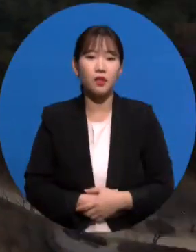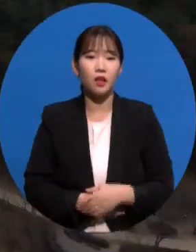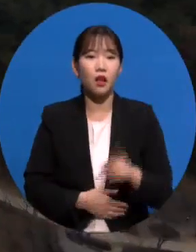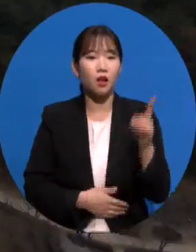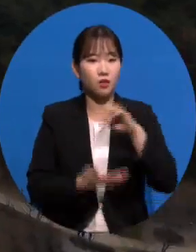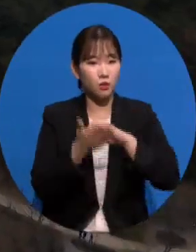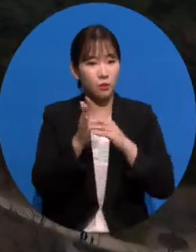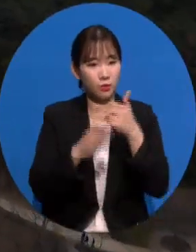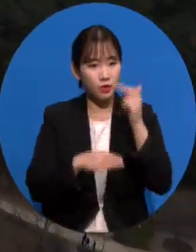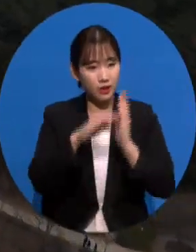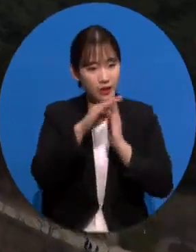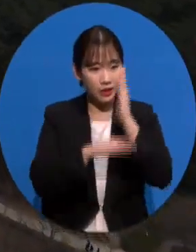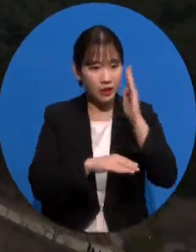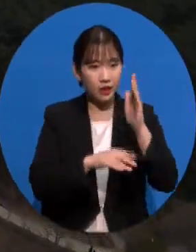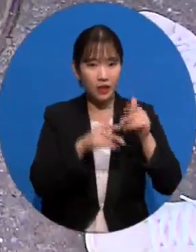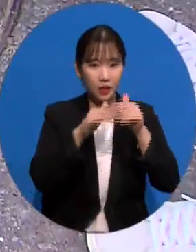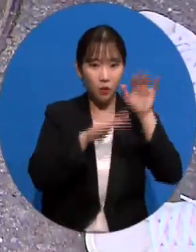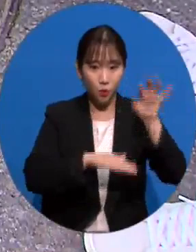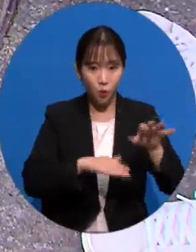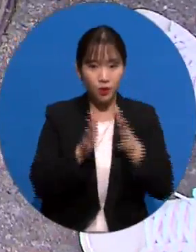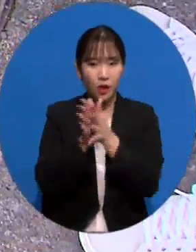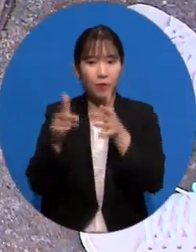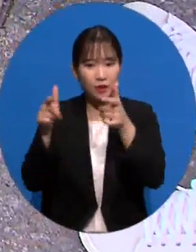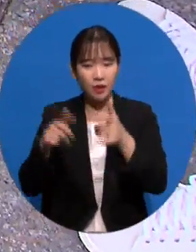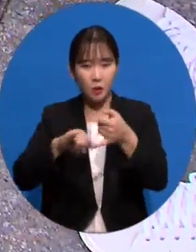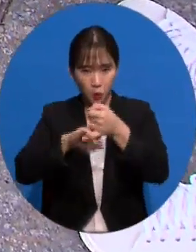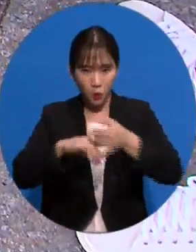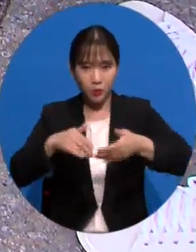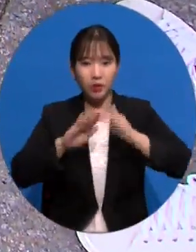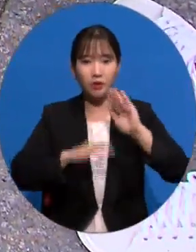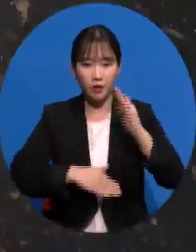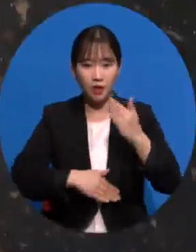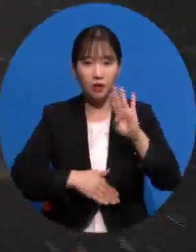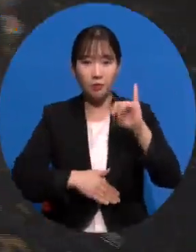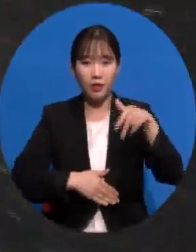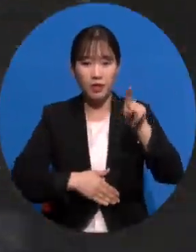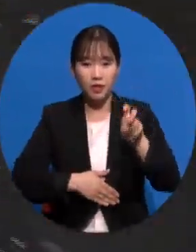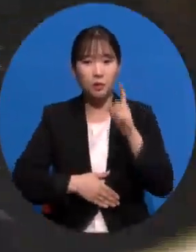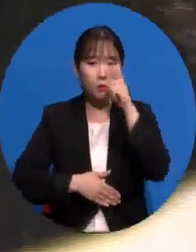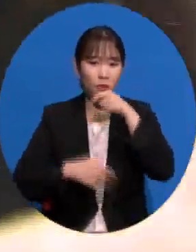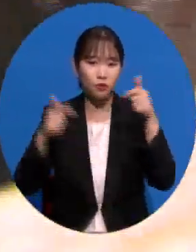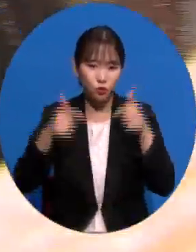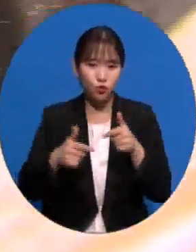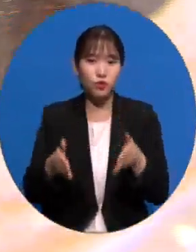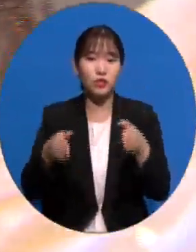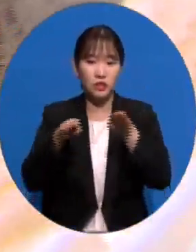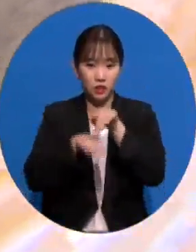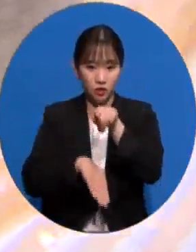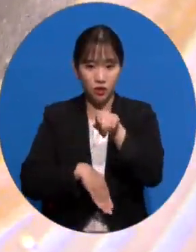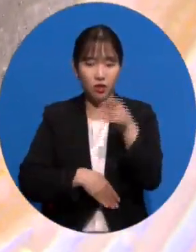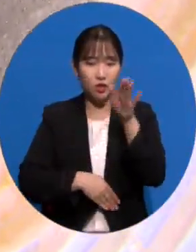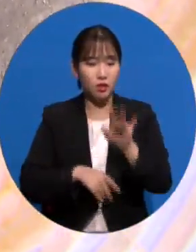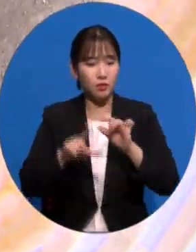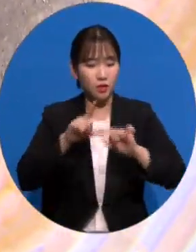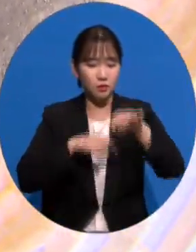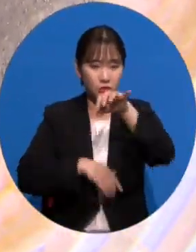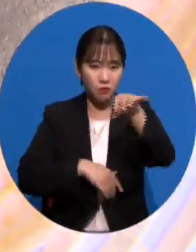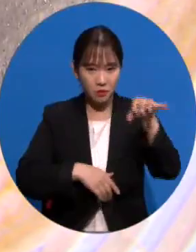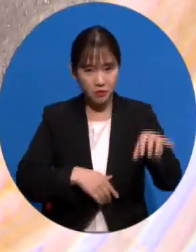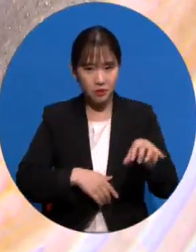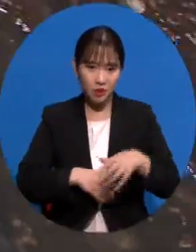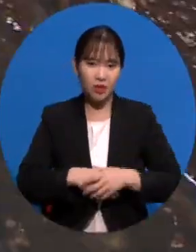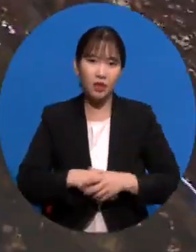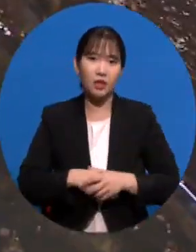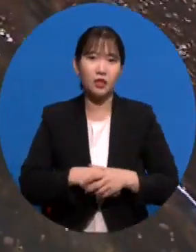이상의 공사장이나 택지지구 등에선 반드시 설치해야 하는 비점오염 저감시설. 하지만 일부 시설들이